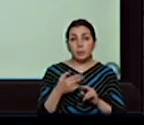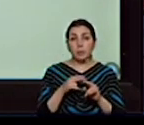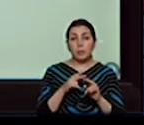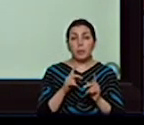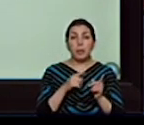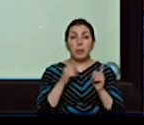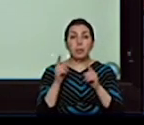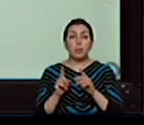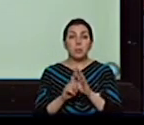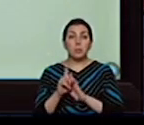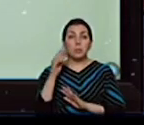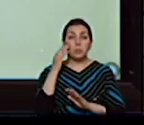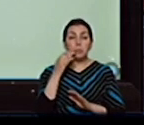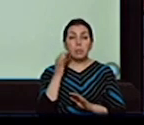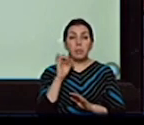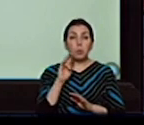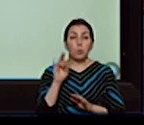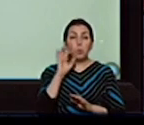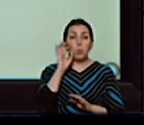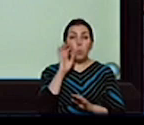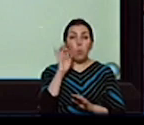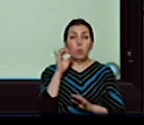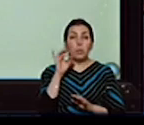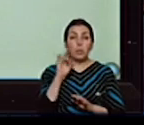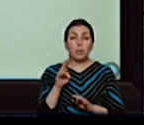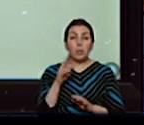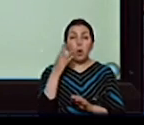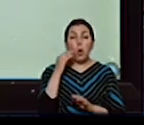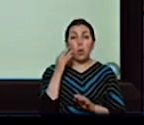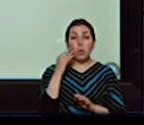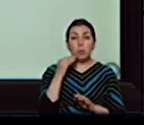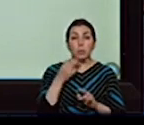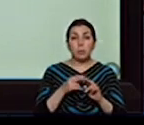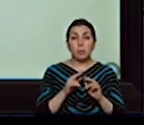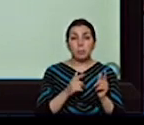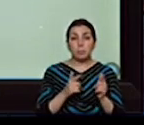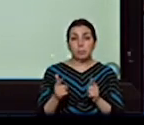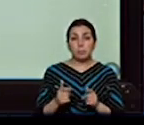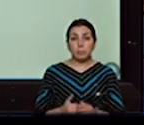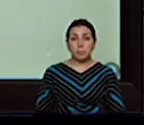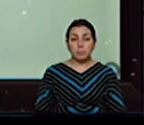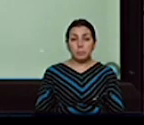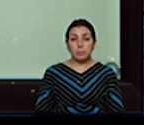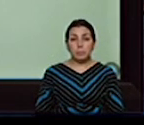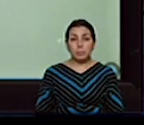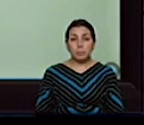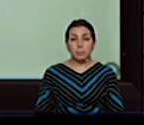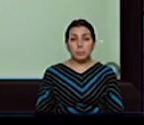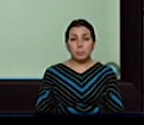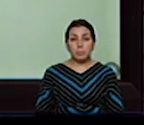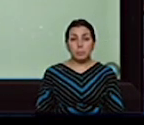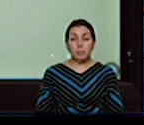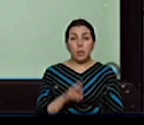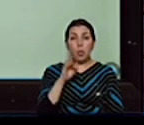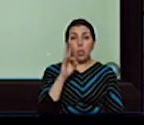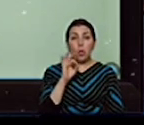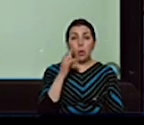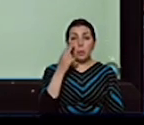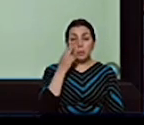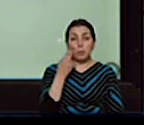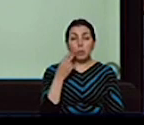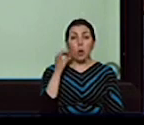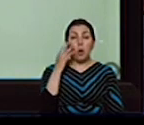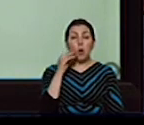fasliga o'tish arafasida o'rik hamda ertagi olma mevalari pishib yetiladi. Nok